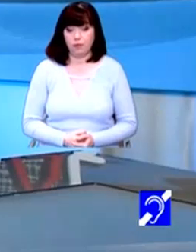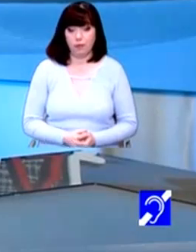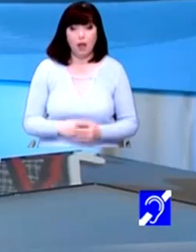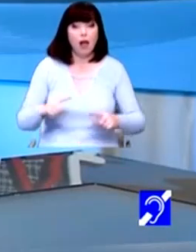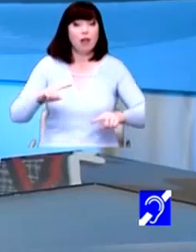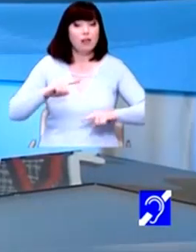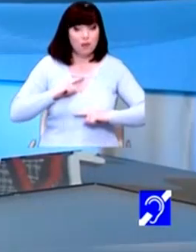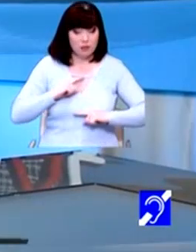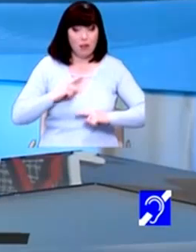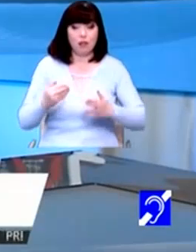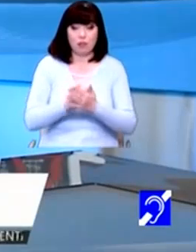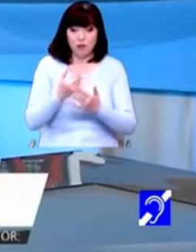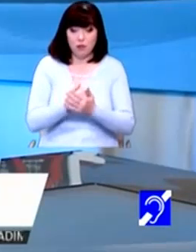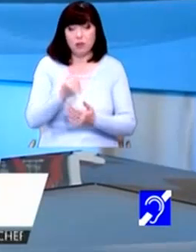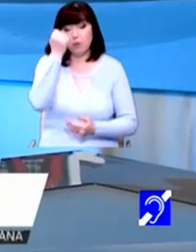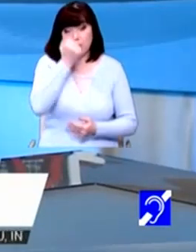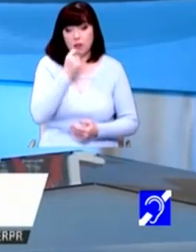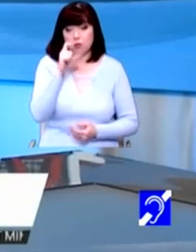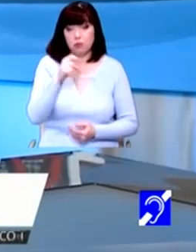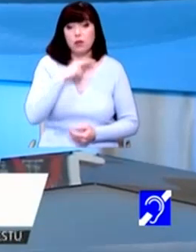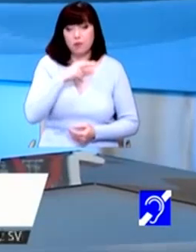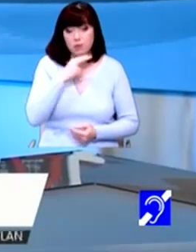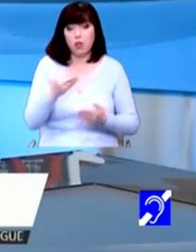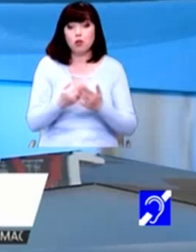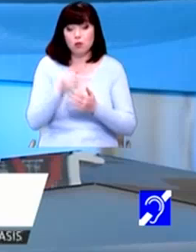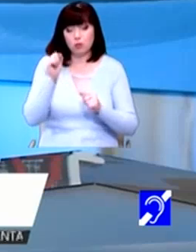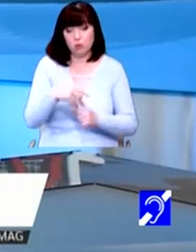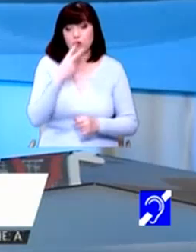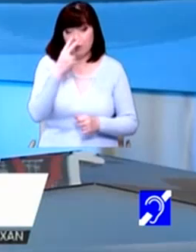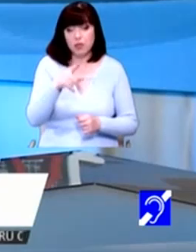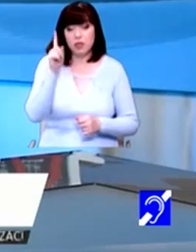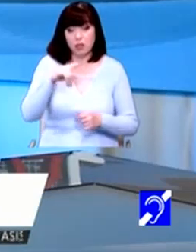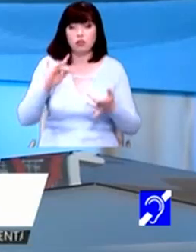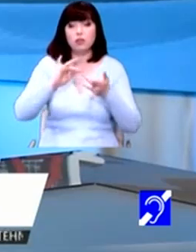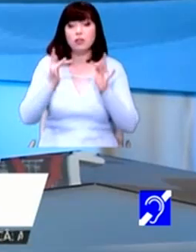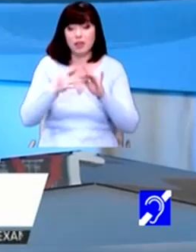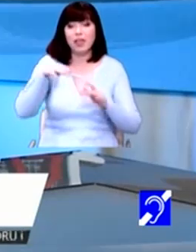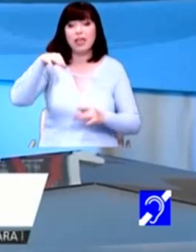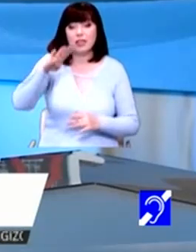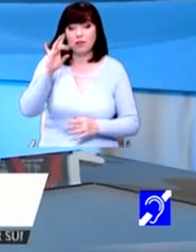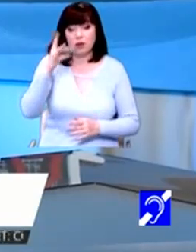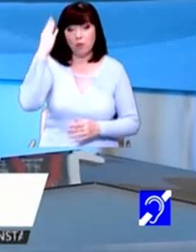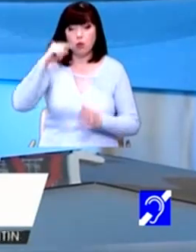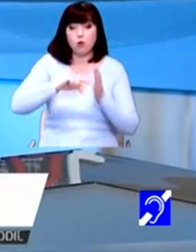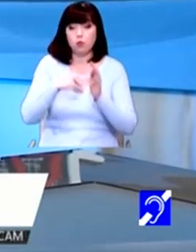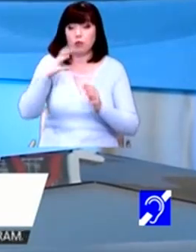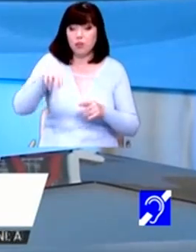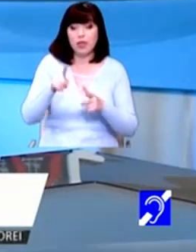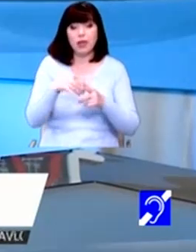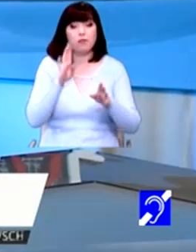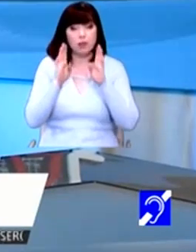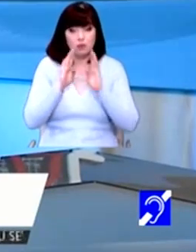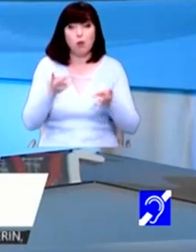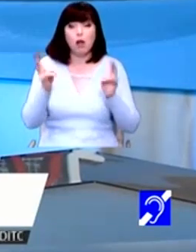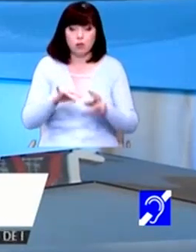Final de telejurnal, domnilor, domnilor, vă mulțumesc pentru atenție. Știrile noastre le găsiți și pe tvremoldova.md sau pe pagina de Facebook.